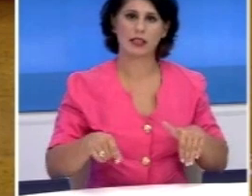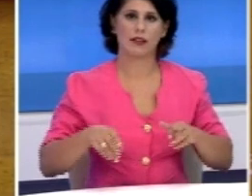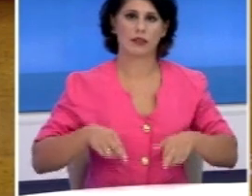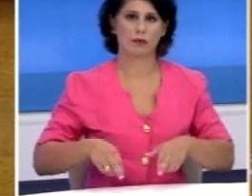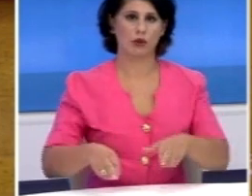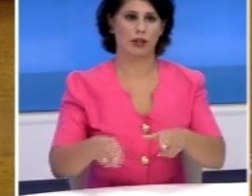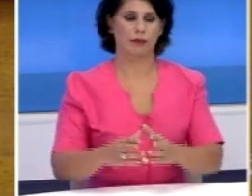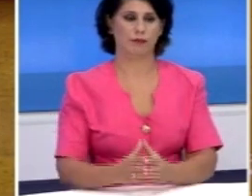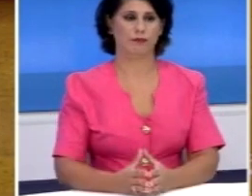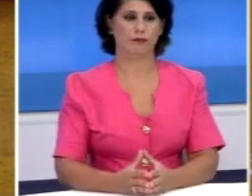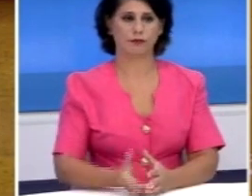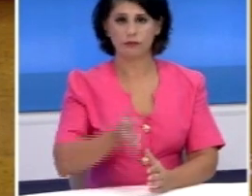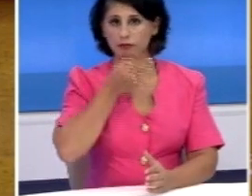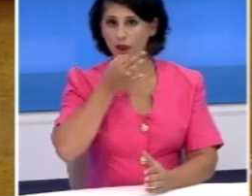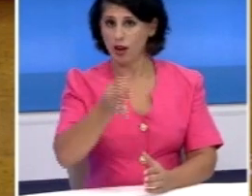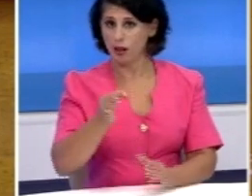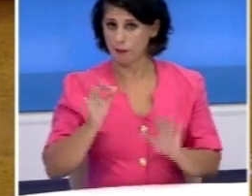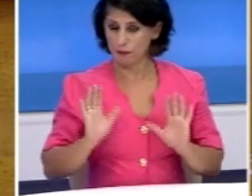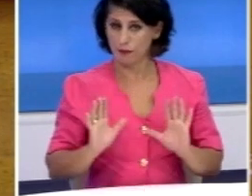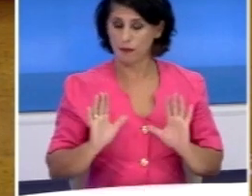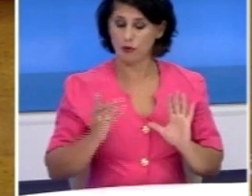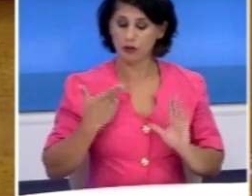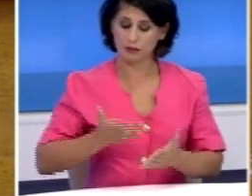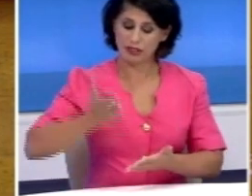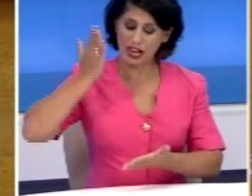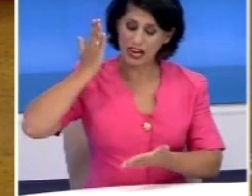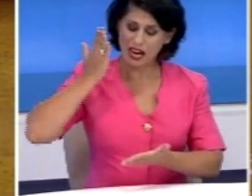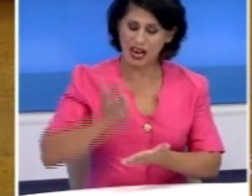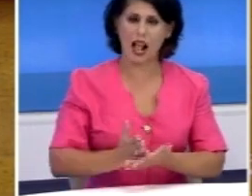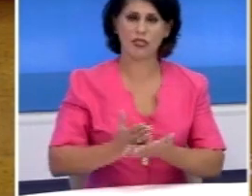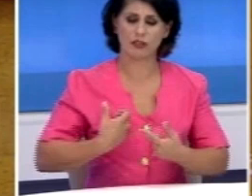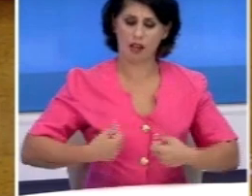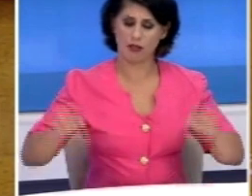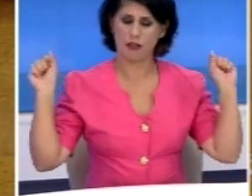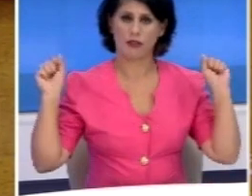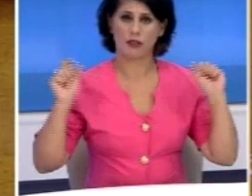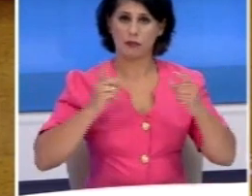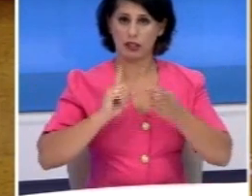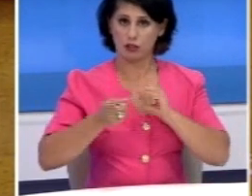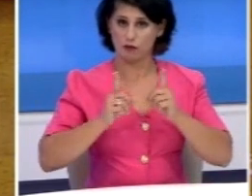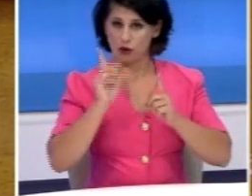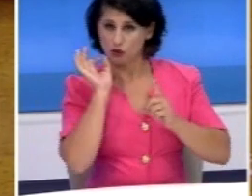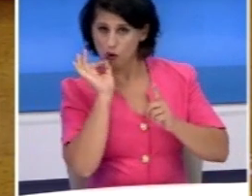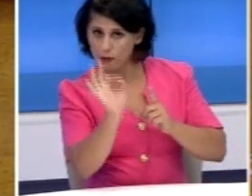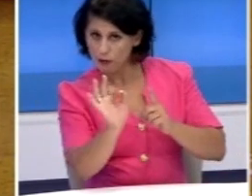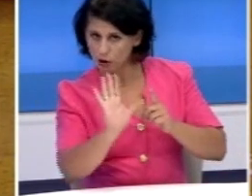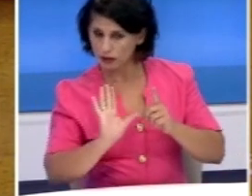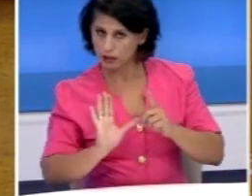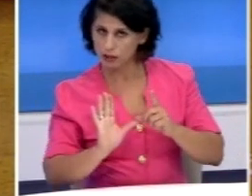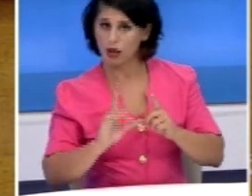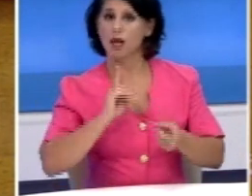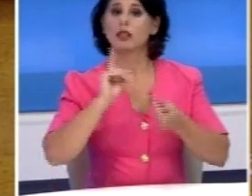πορεία. Δηλώνουμε όμως ότι είμαστε κάθετα αντίθετοι με τις συμφωνίες σκοπιμότητας,